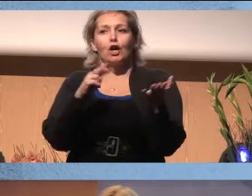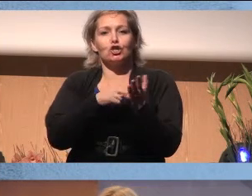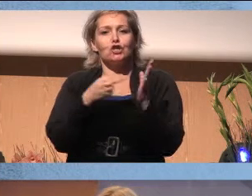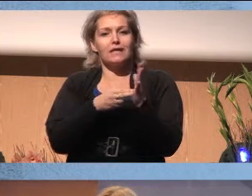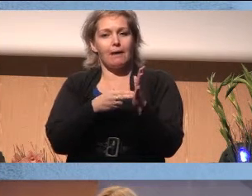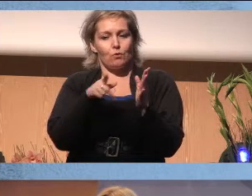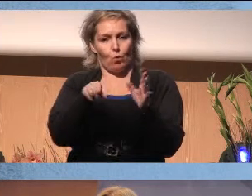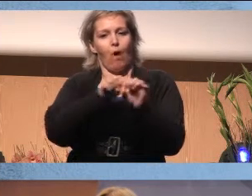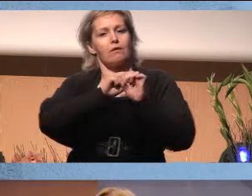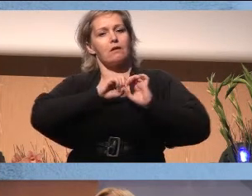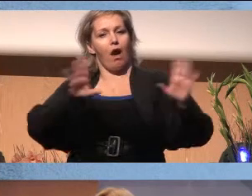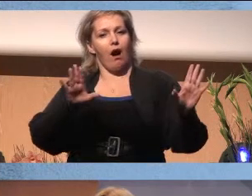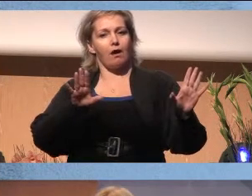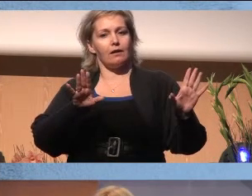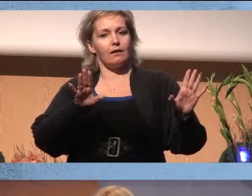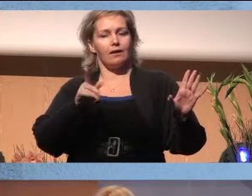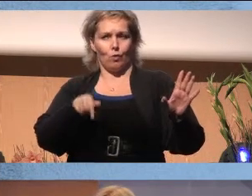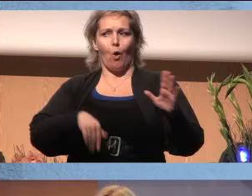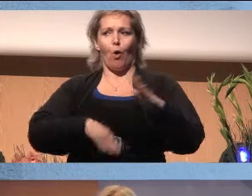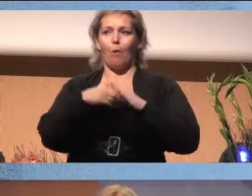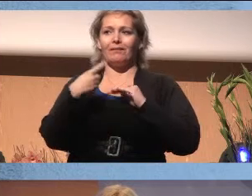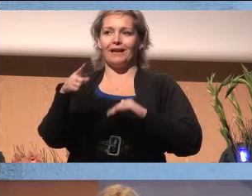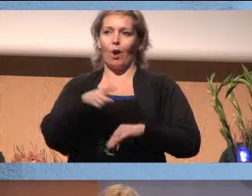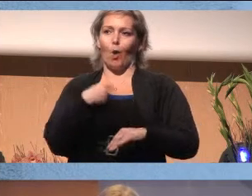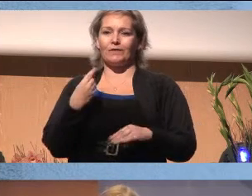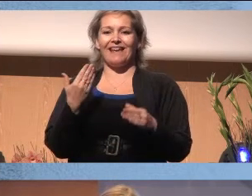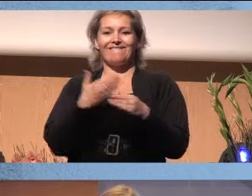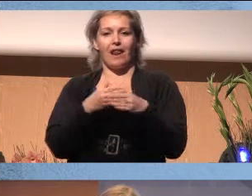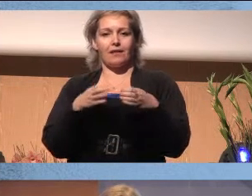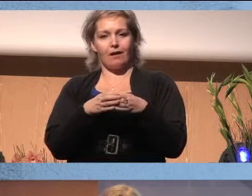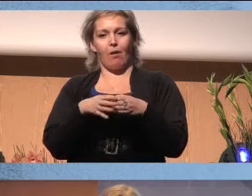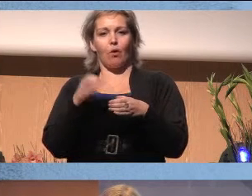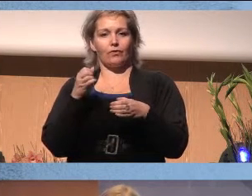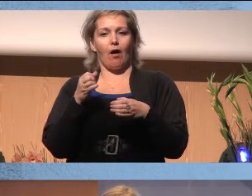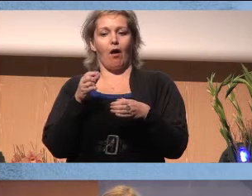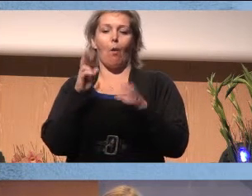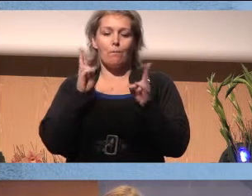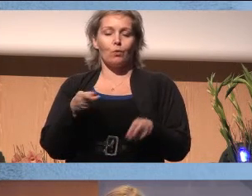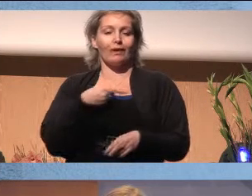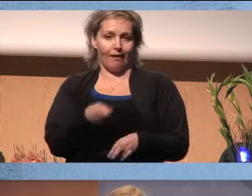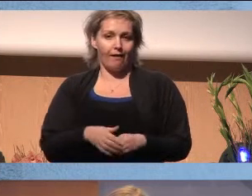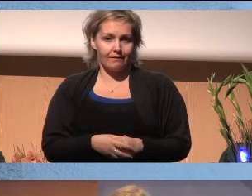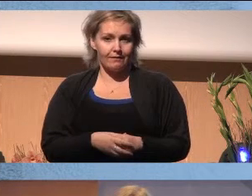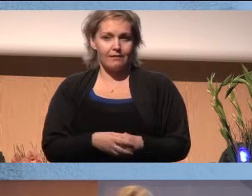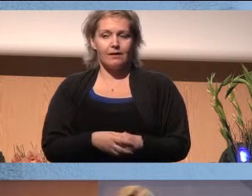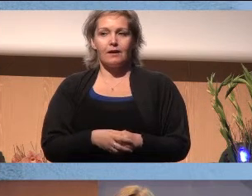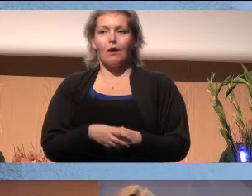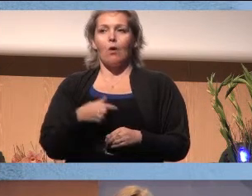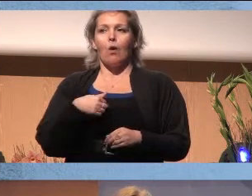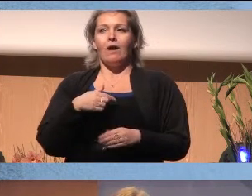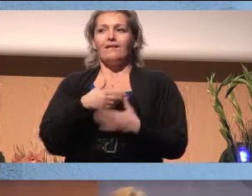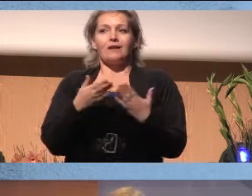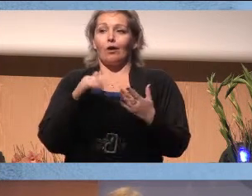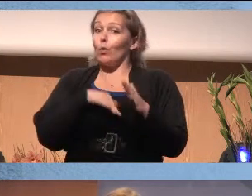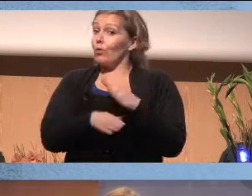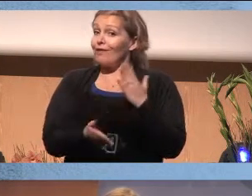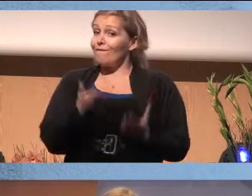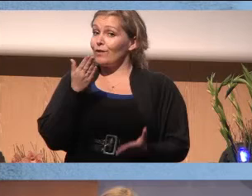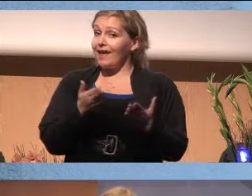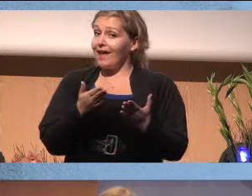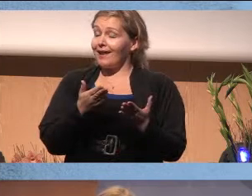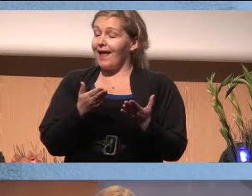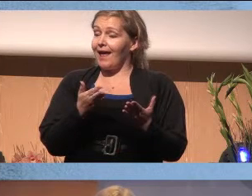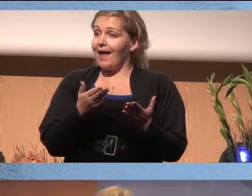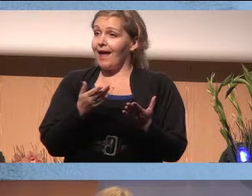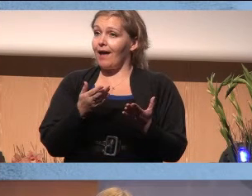systemer ligger klare. Nå er det liksom litt opp til oss i fellesskap å ta dem i bruk. Så tror jeg ikke vi skal undervurdere heller